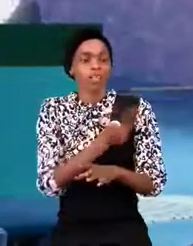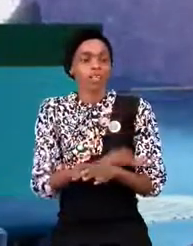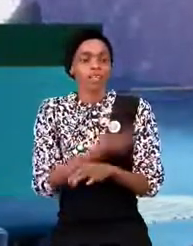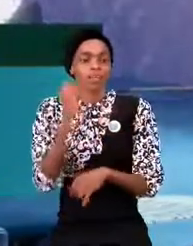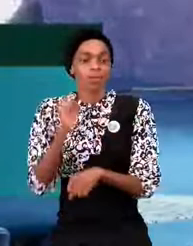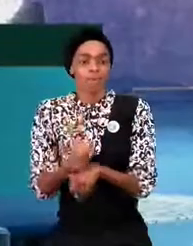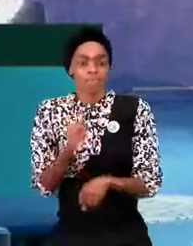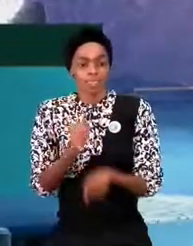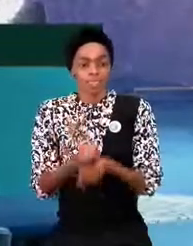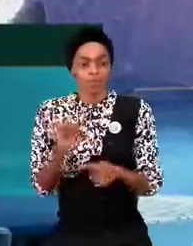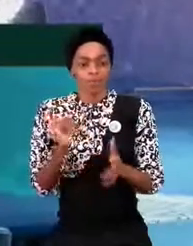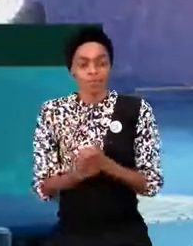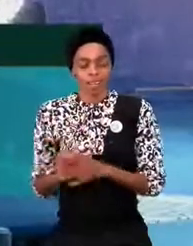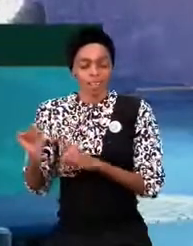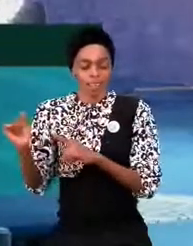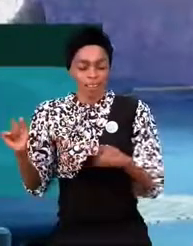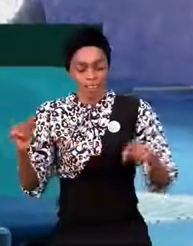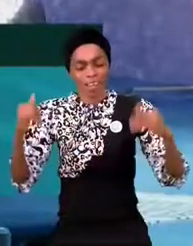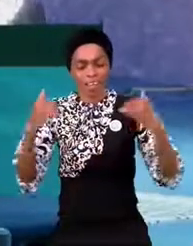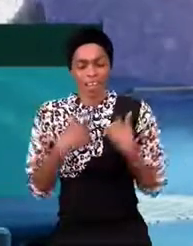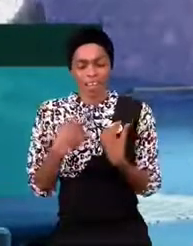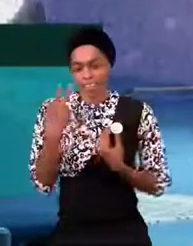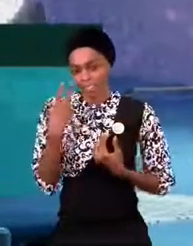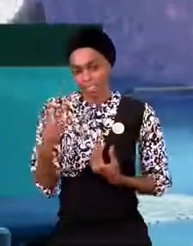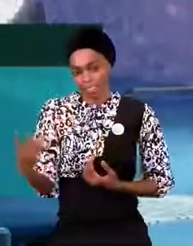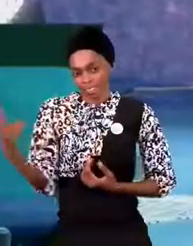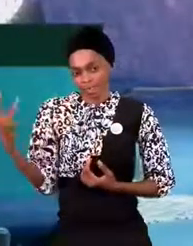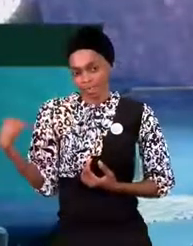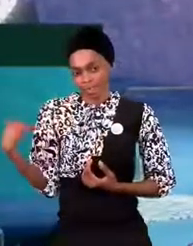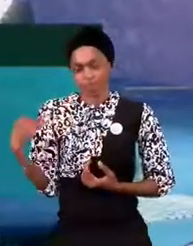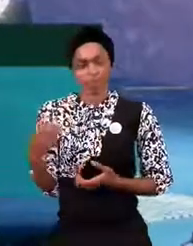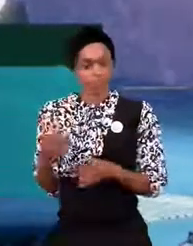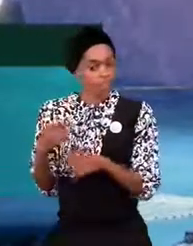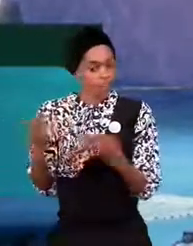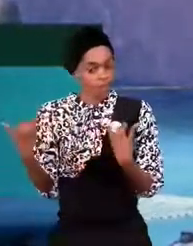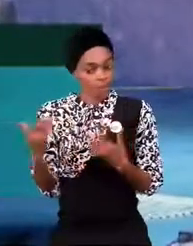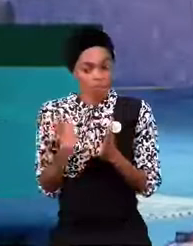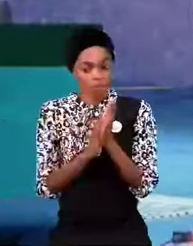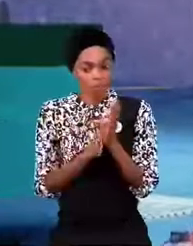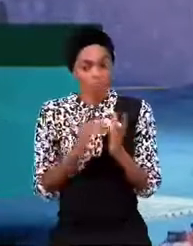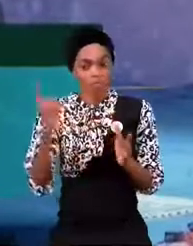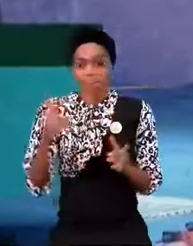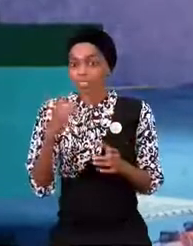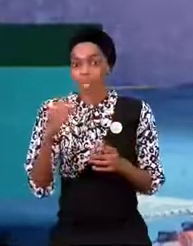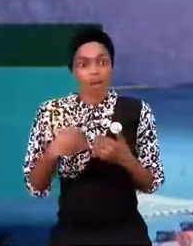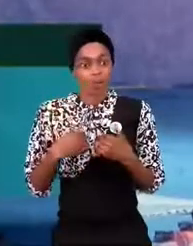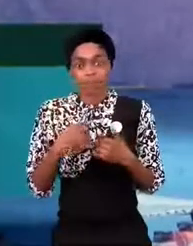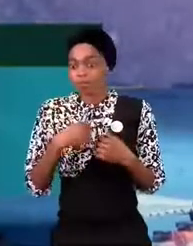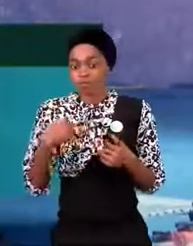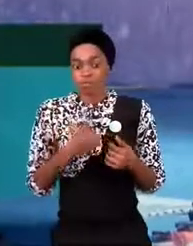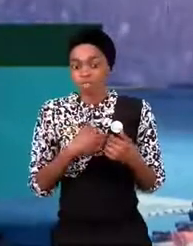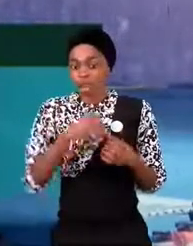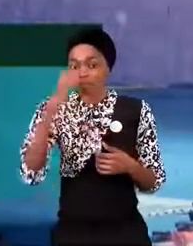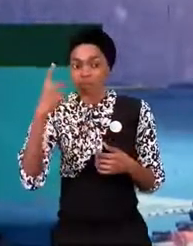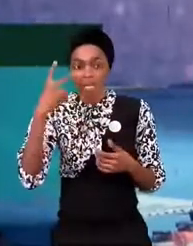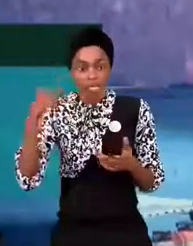Dieu. Ils ont dit, nous n'avons jamais rien vu, rien de pareil. Et aucun des prophètes de l'Ancien